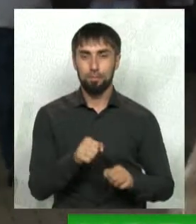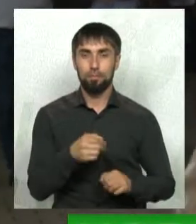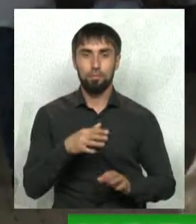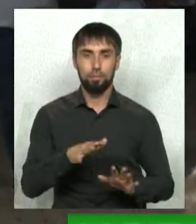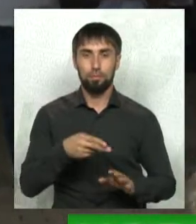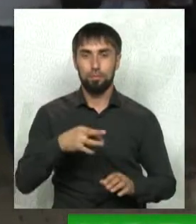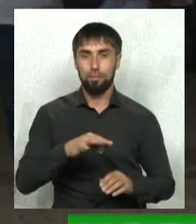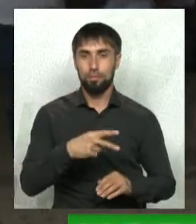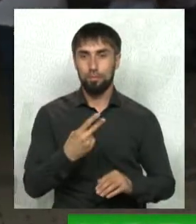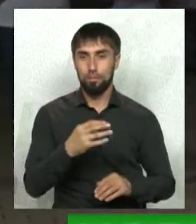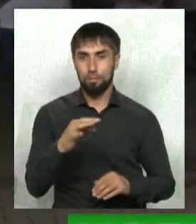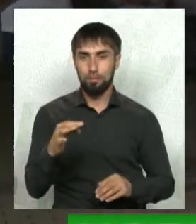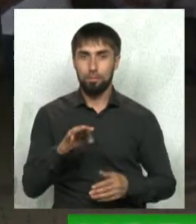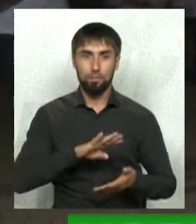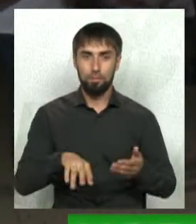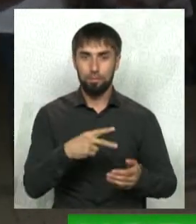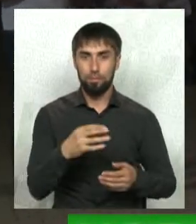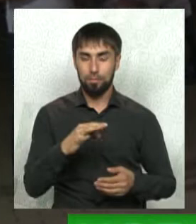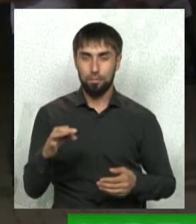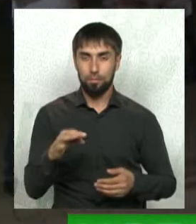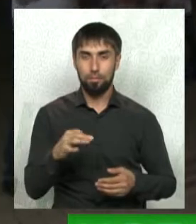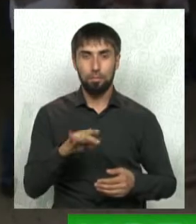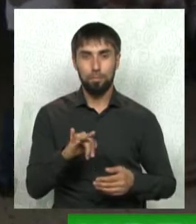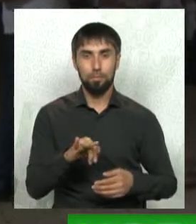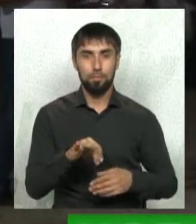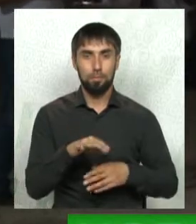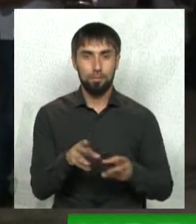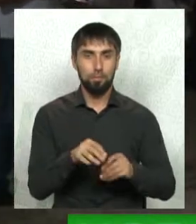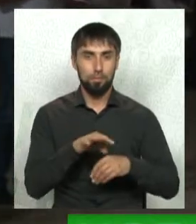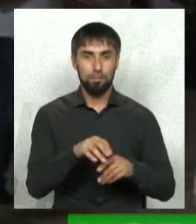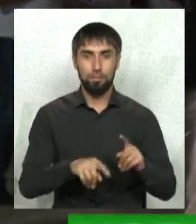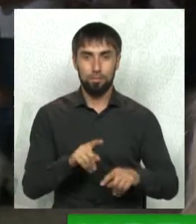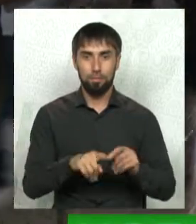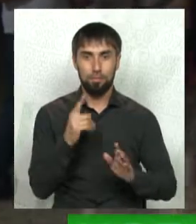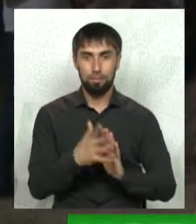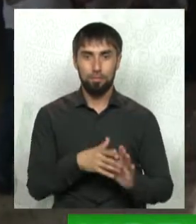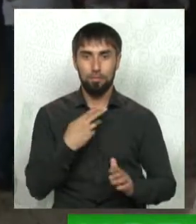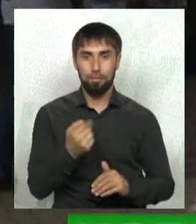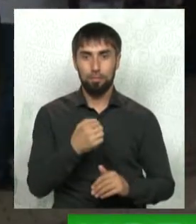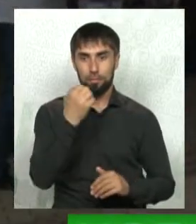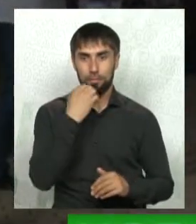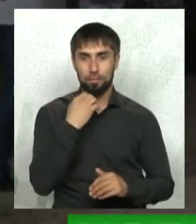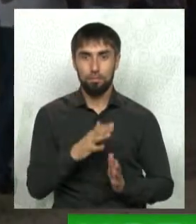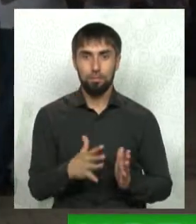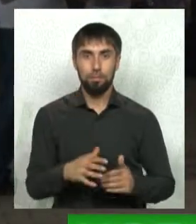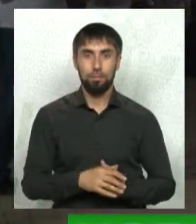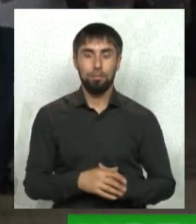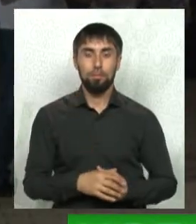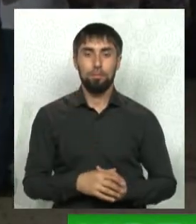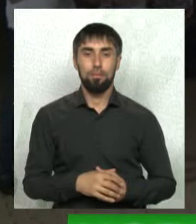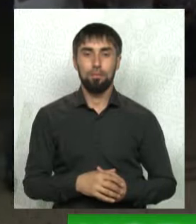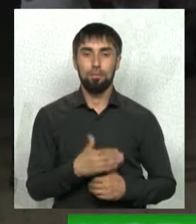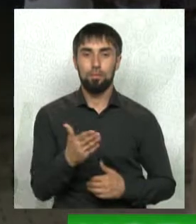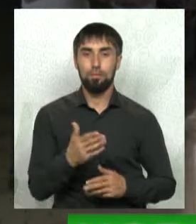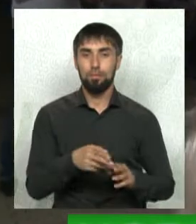22:00. После 22:00 при сопровождении родителям, а понятно? Да, спасибо. Михаил, еще вопрос такой. А вы